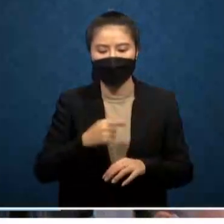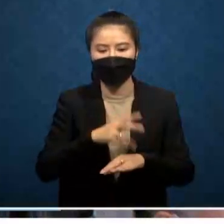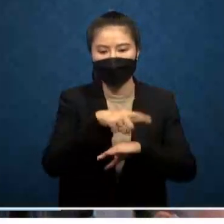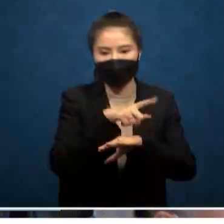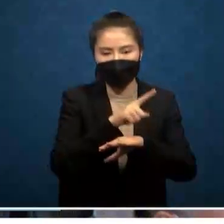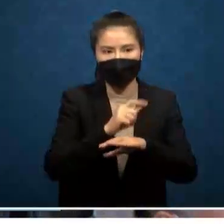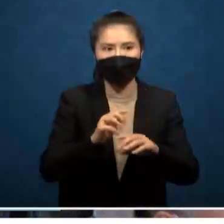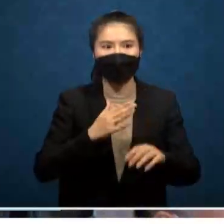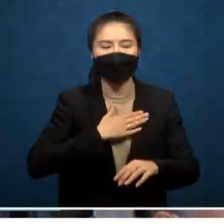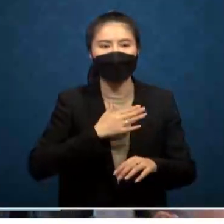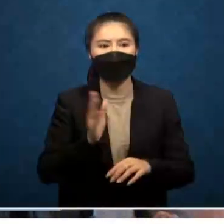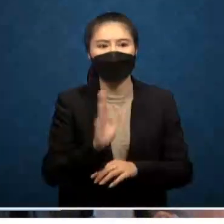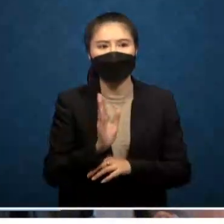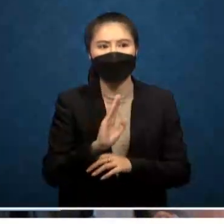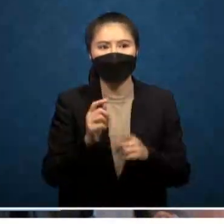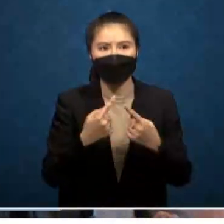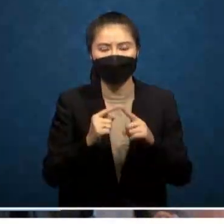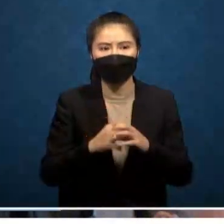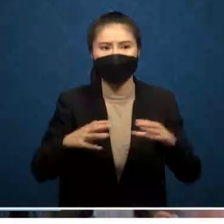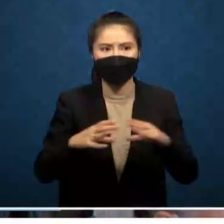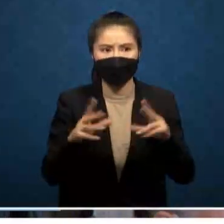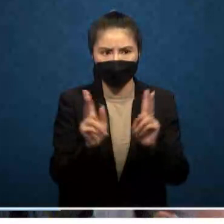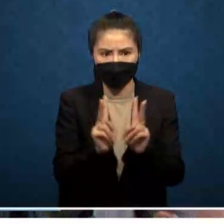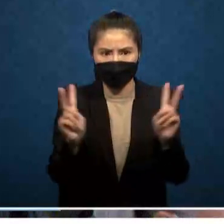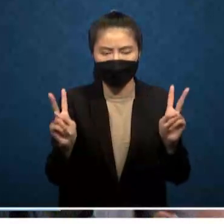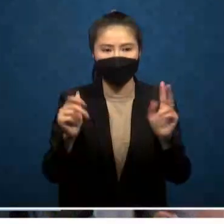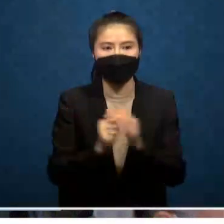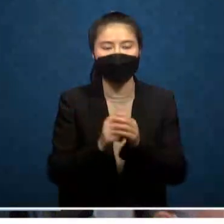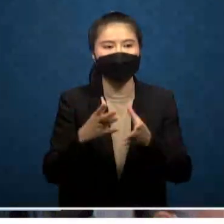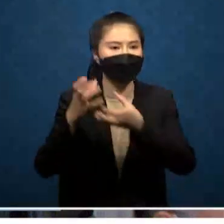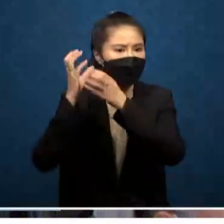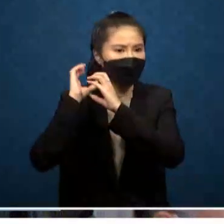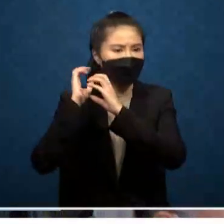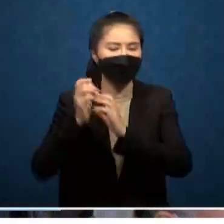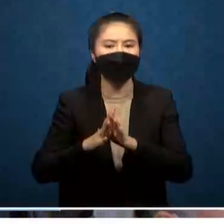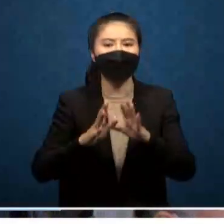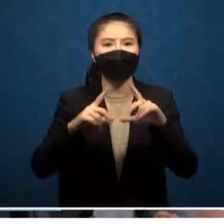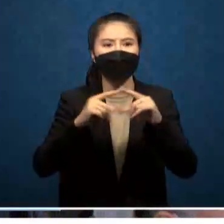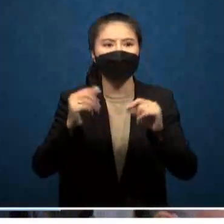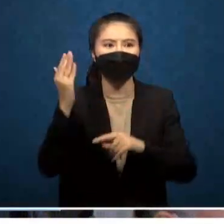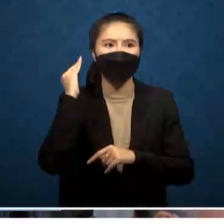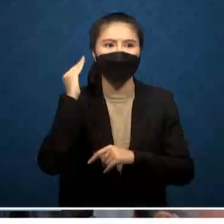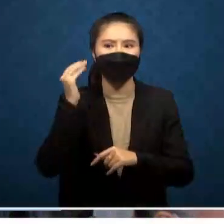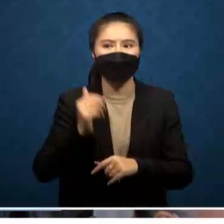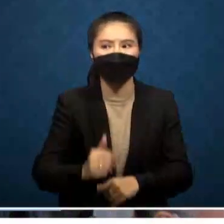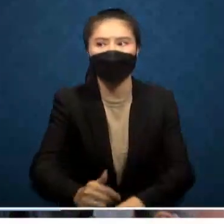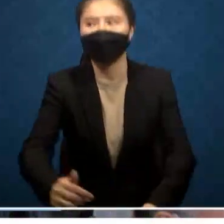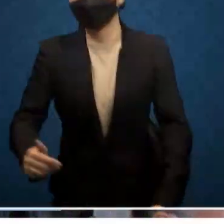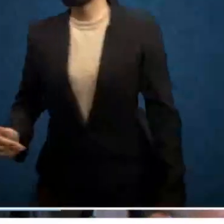ระทานไมใชเรตัผมแต่เป็นขณะกมอิการท่านย้อนไปเรื่องเก่าเดผมจะเรีนให้ทราบว